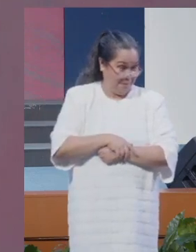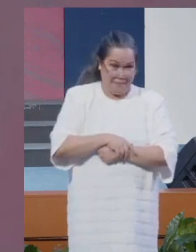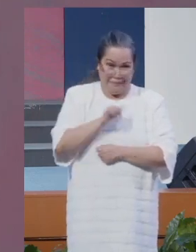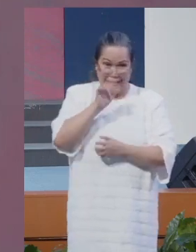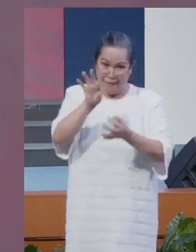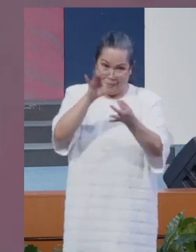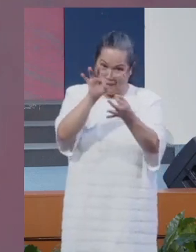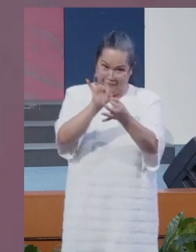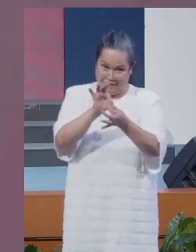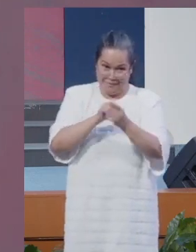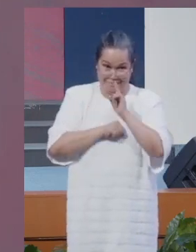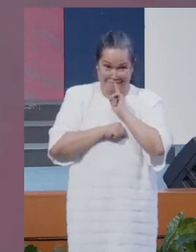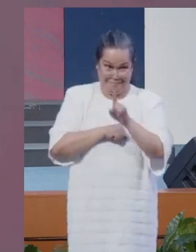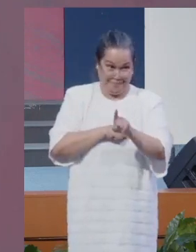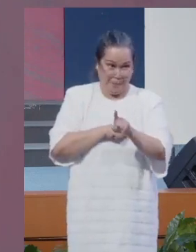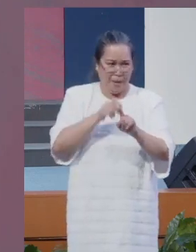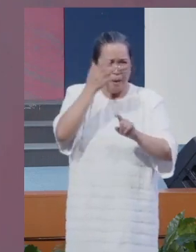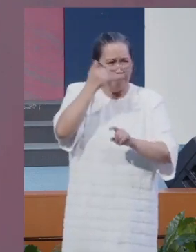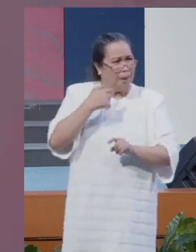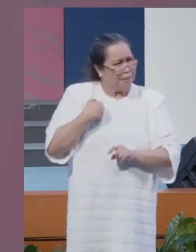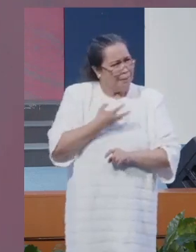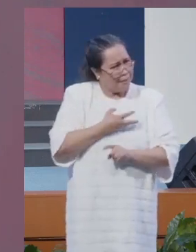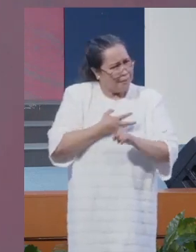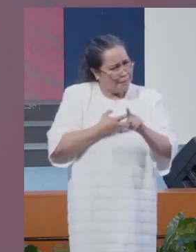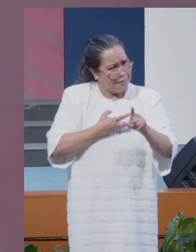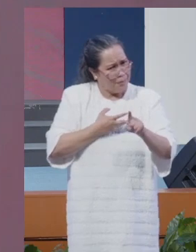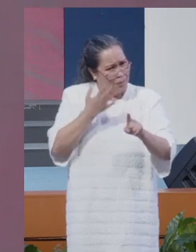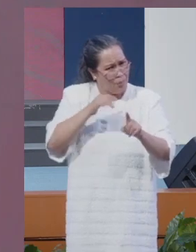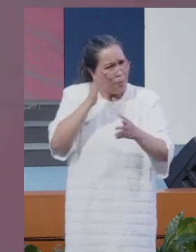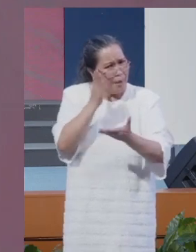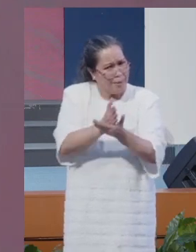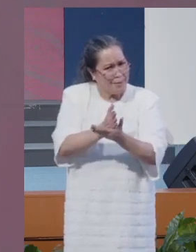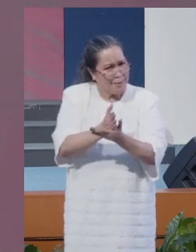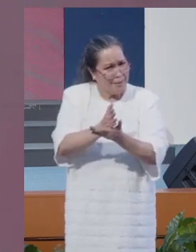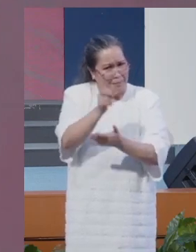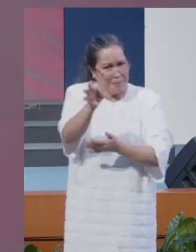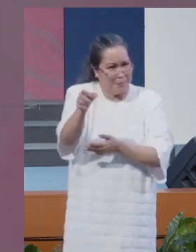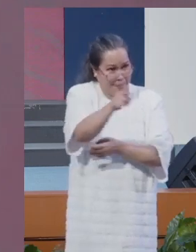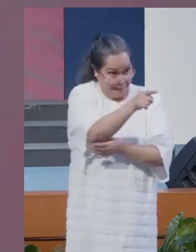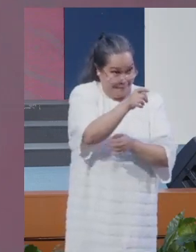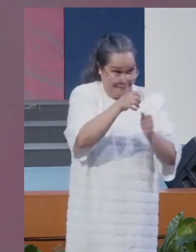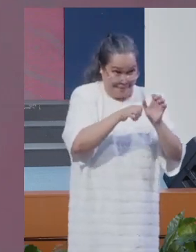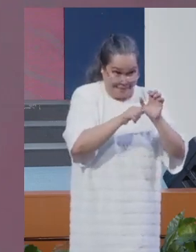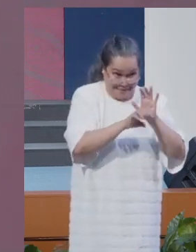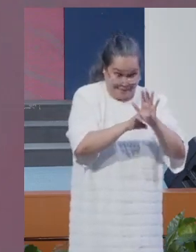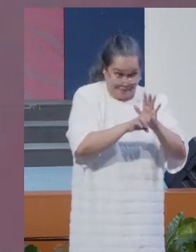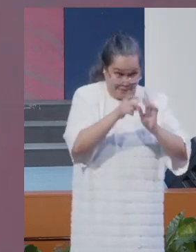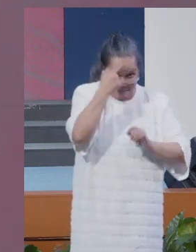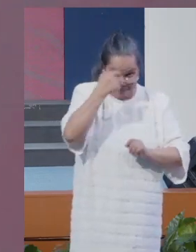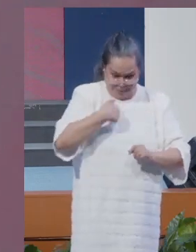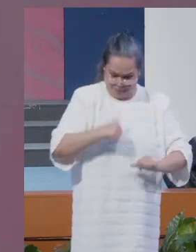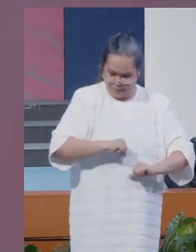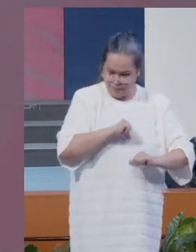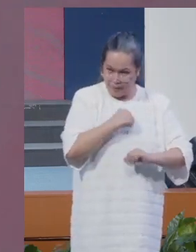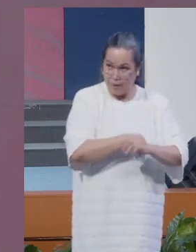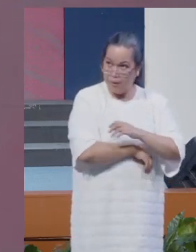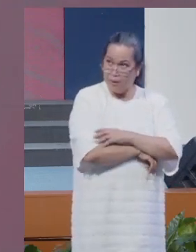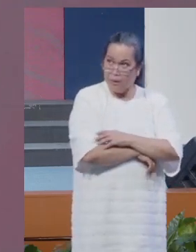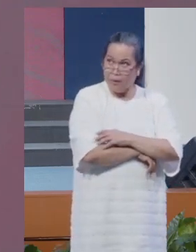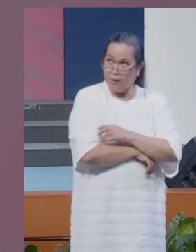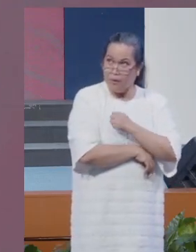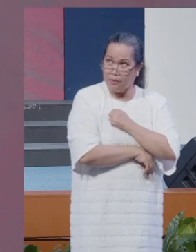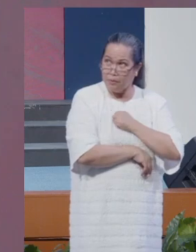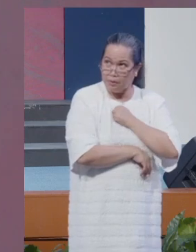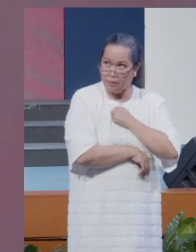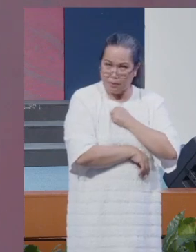di ba? Pero bakit nyo naman pipigilin ng sarili nyo? Dahil ano? Dahil lang sa pride nyo, ayaw nyo mag-sorry sa